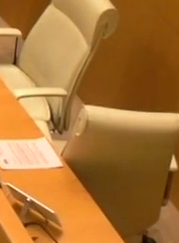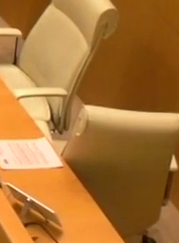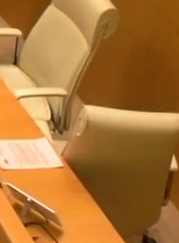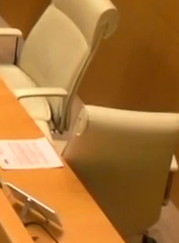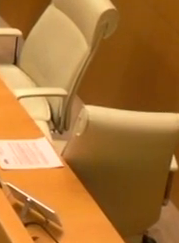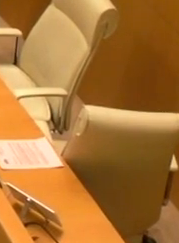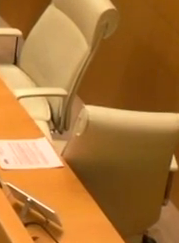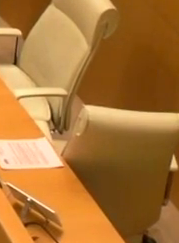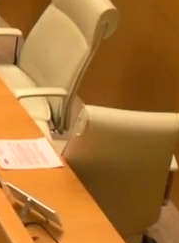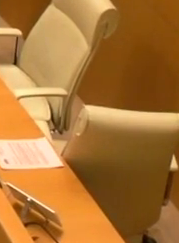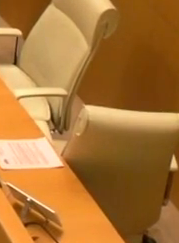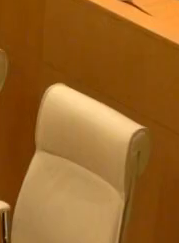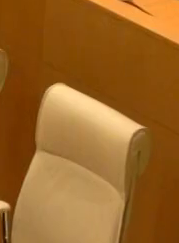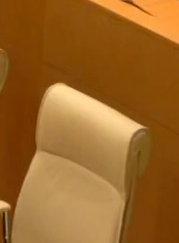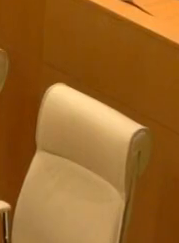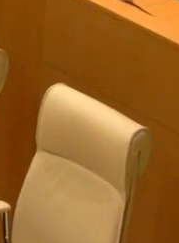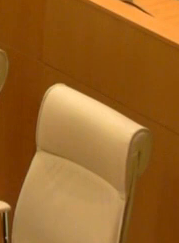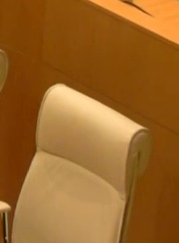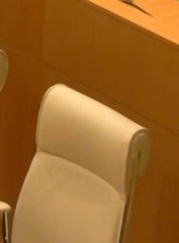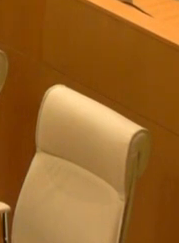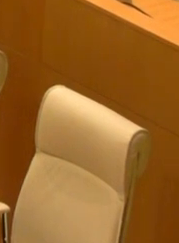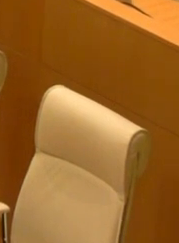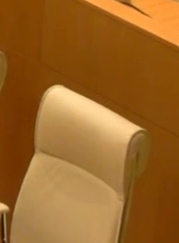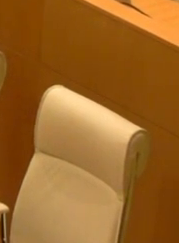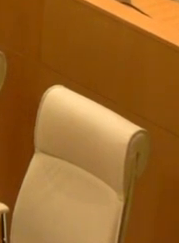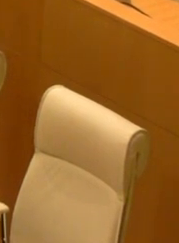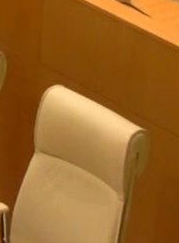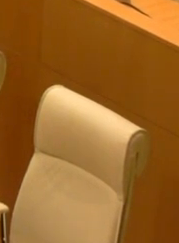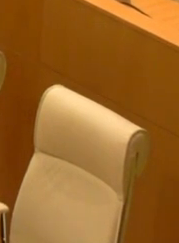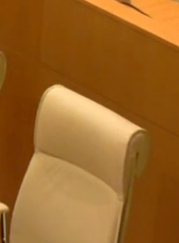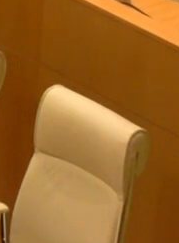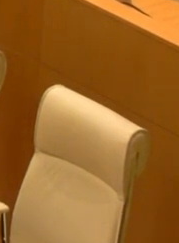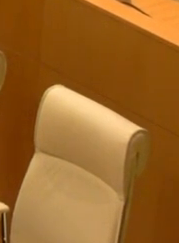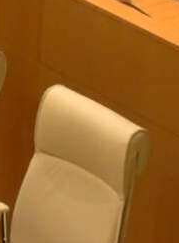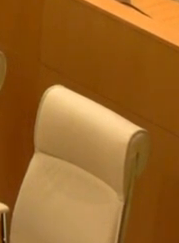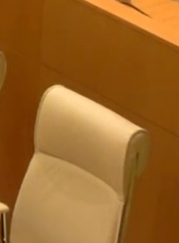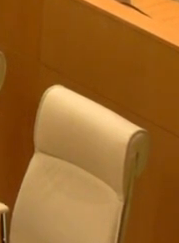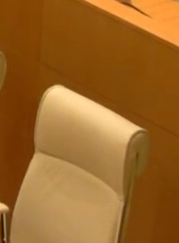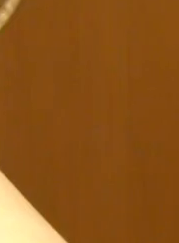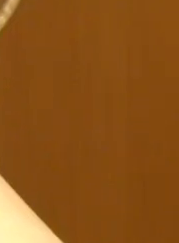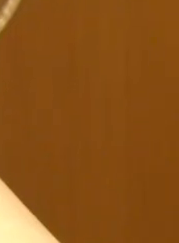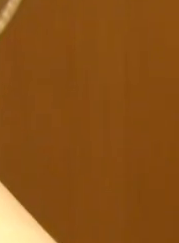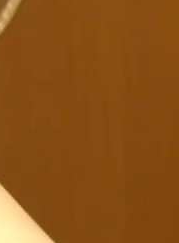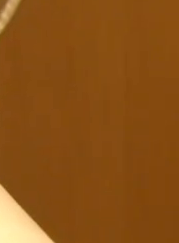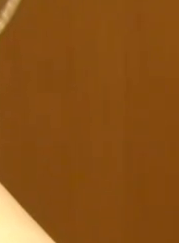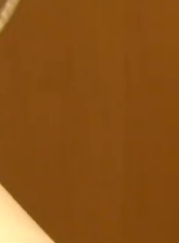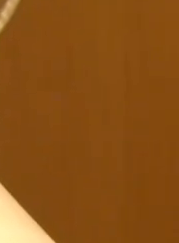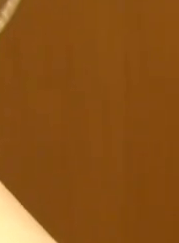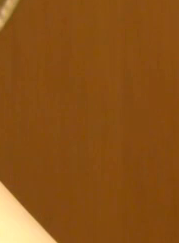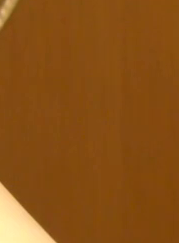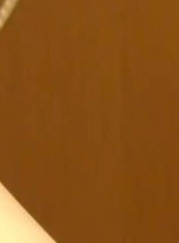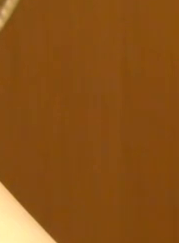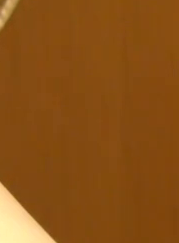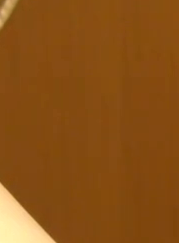hobit, opozicionari deputate, bisahal hodam solis aparatis mușa obes da debita da pe seben, amboben rom ninolum jariam, pirul